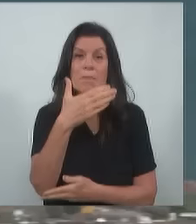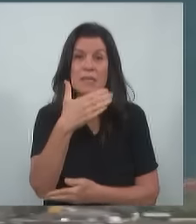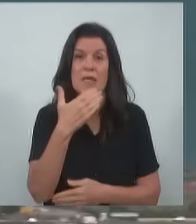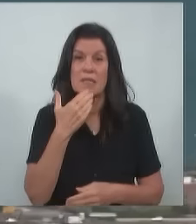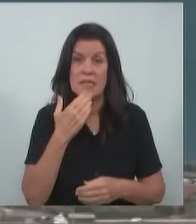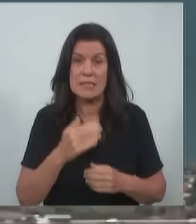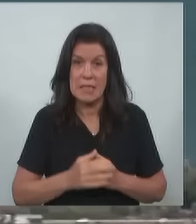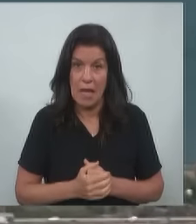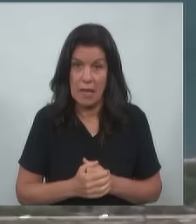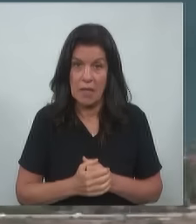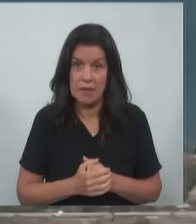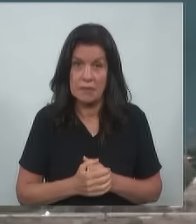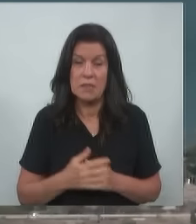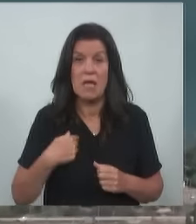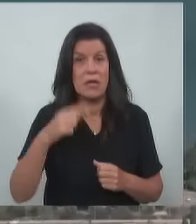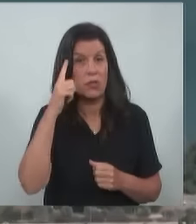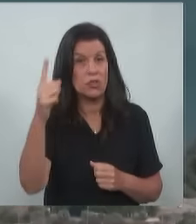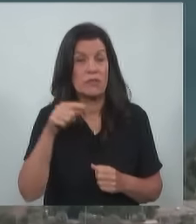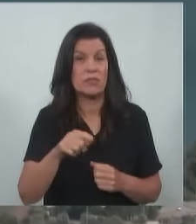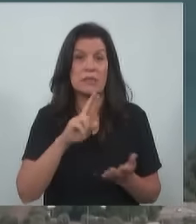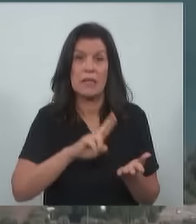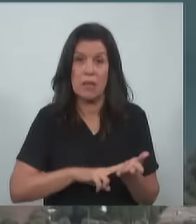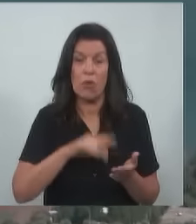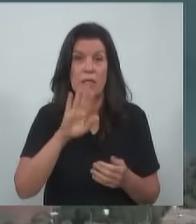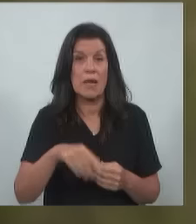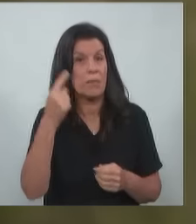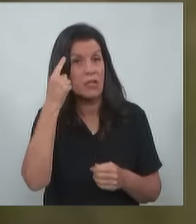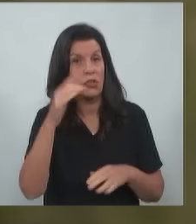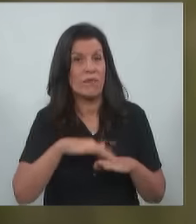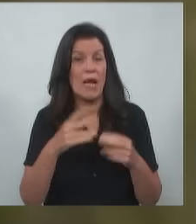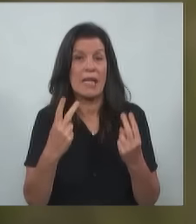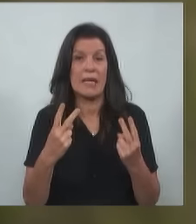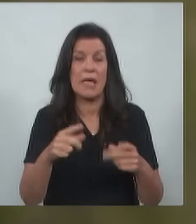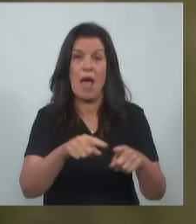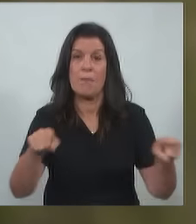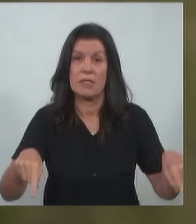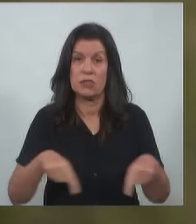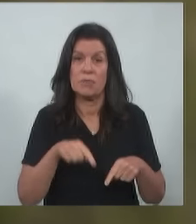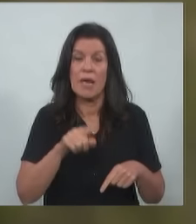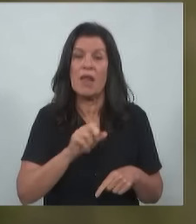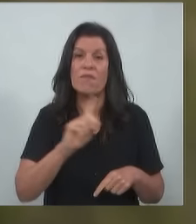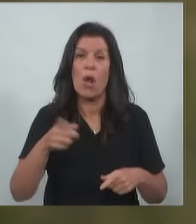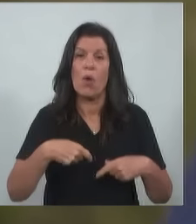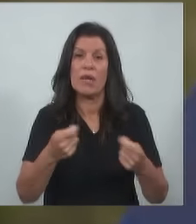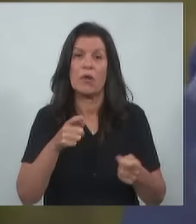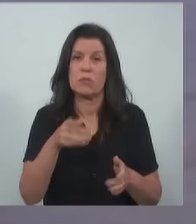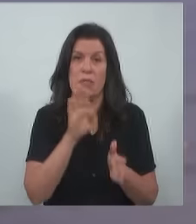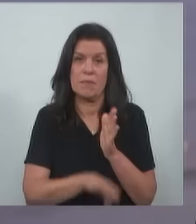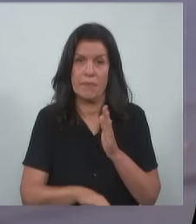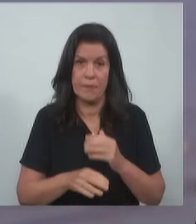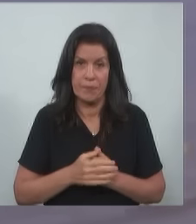לפתחם, אני חושב שגם נכון לשקול את ערכי המגרשים האלה ולא למכור אותם בנזיד עדשים. גם את זה אנחנו לוקחים